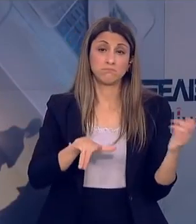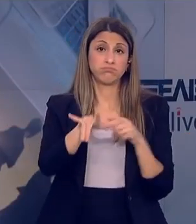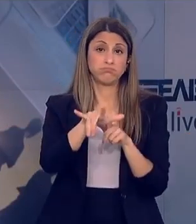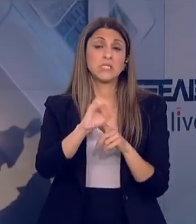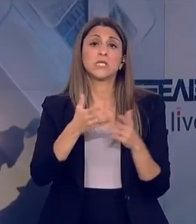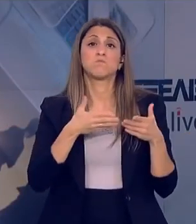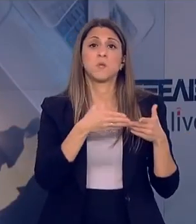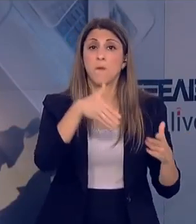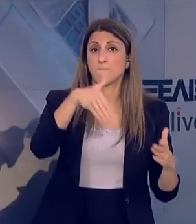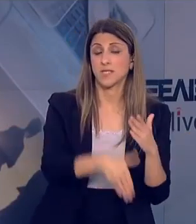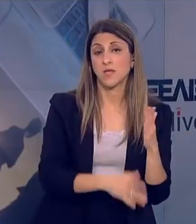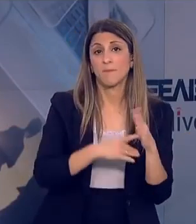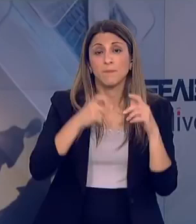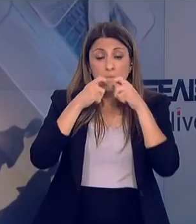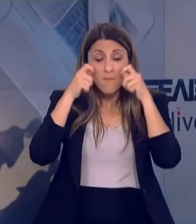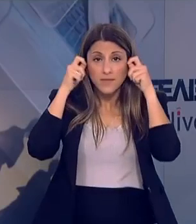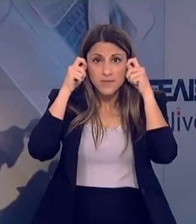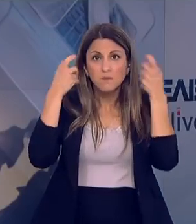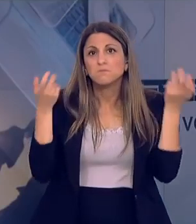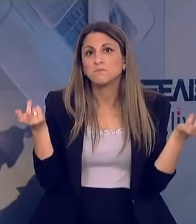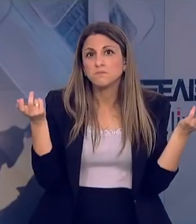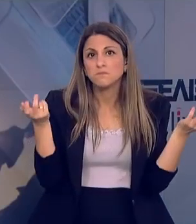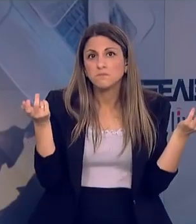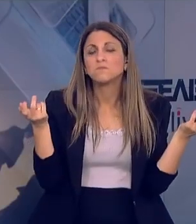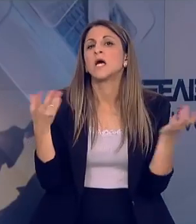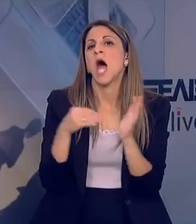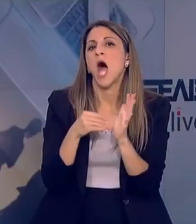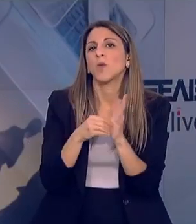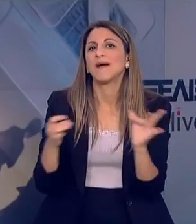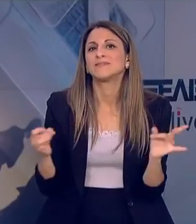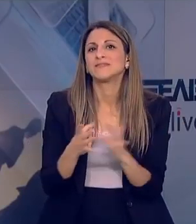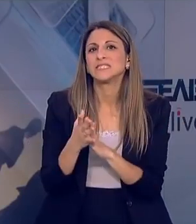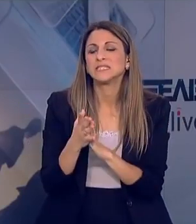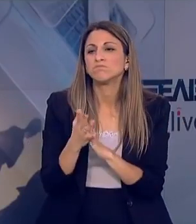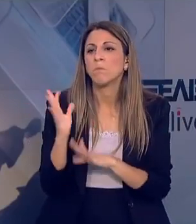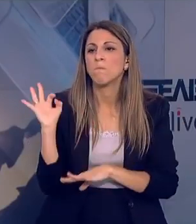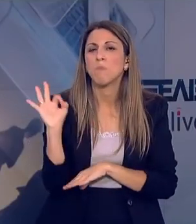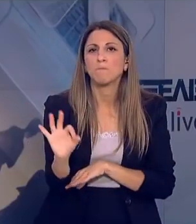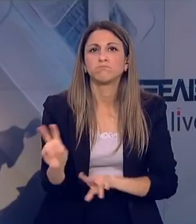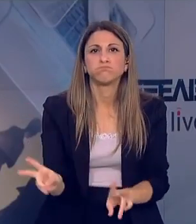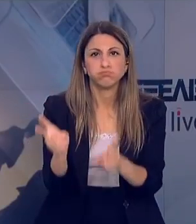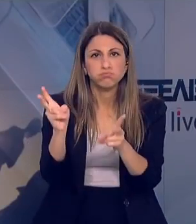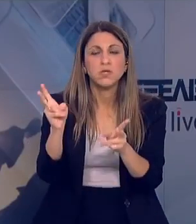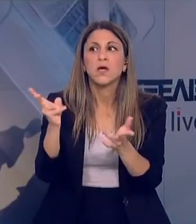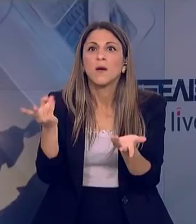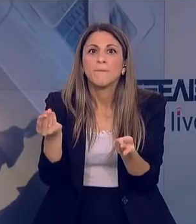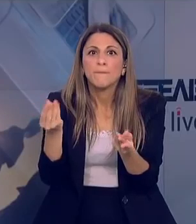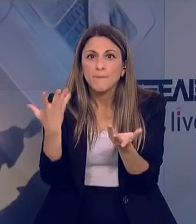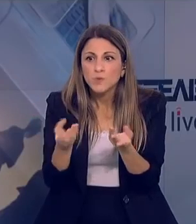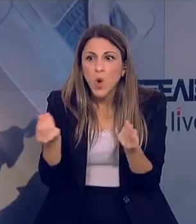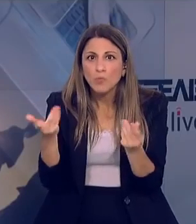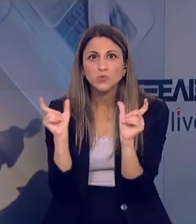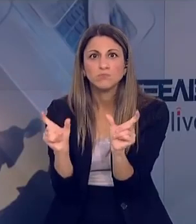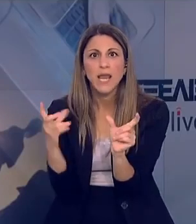απόλυτο κανόνα υγιεινής, αλλά και με μέτρα αντιμετώπισης ενός ύποπτου περιστατικού μέσα σε κάποια από αυτά τα μέσα μεταφοράς.